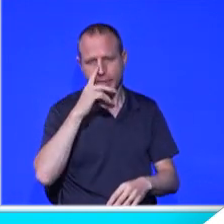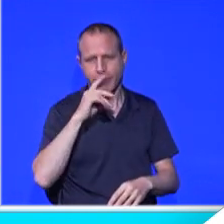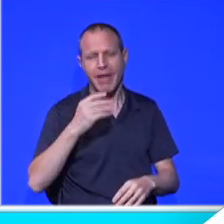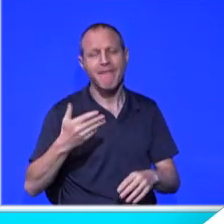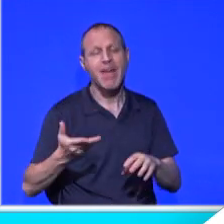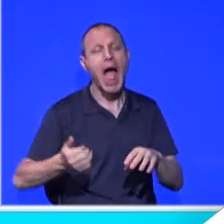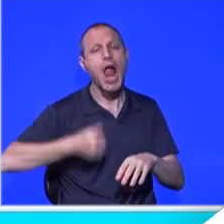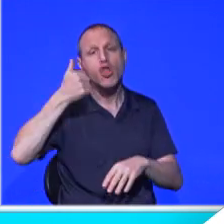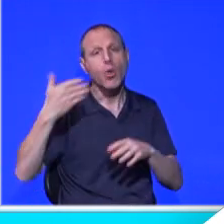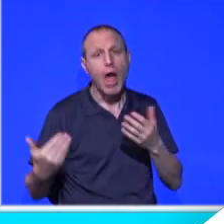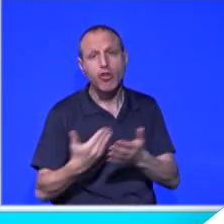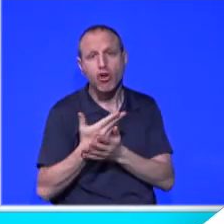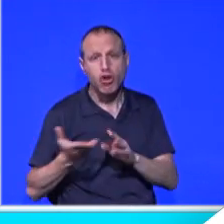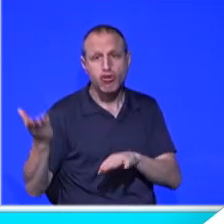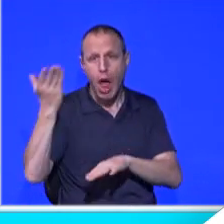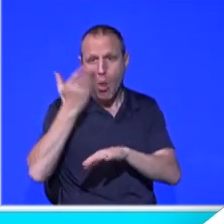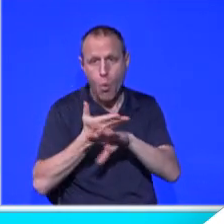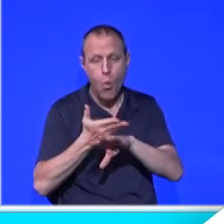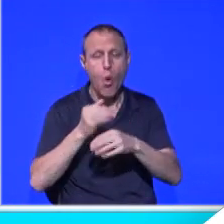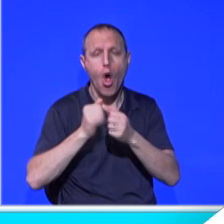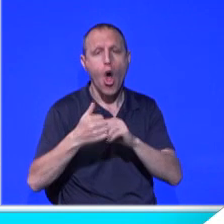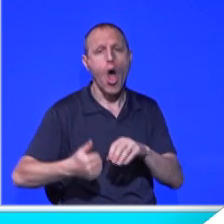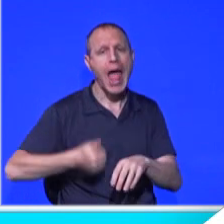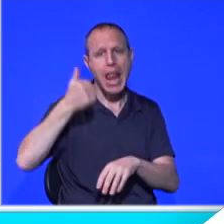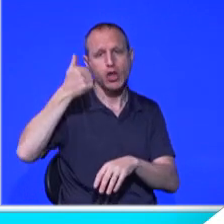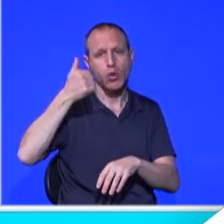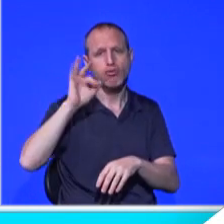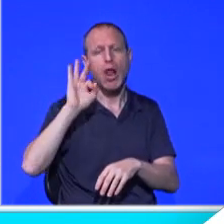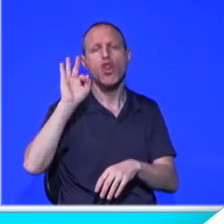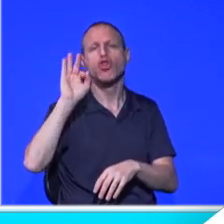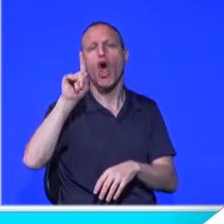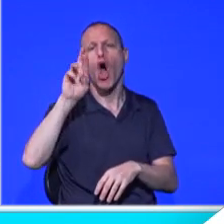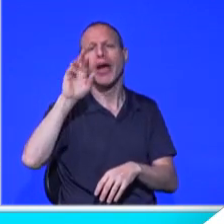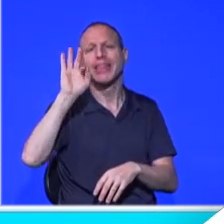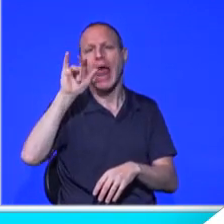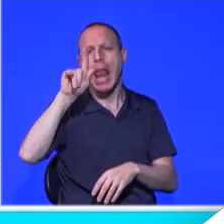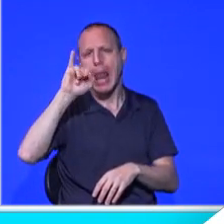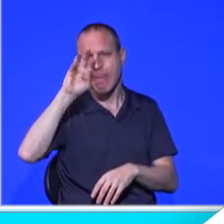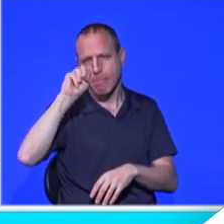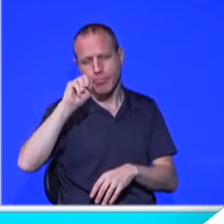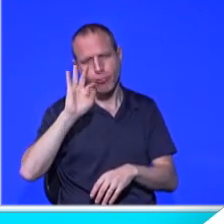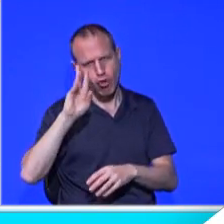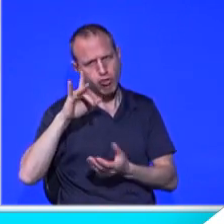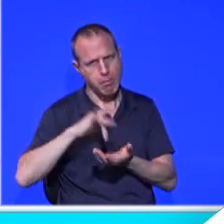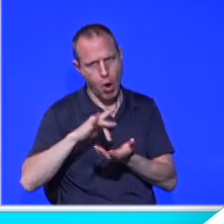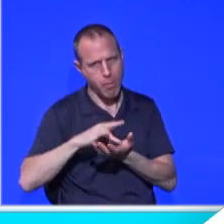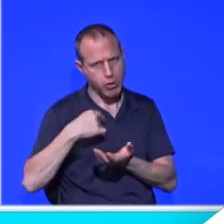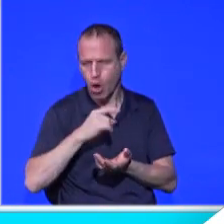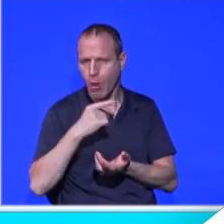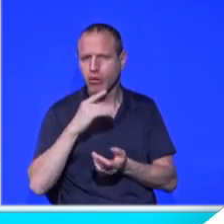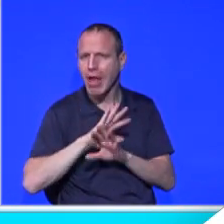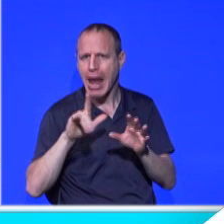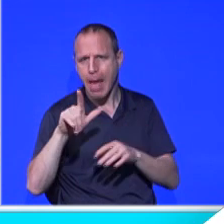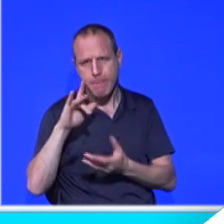והאליטות החדשות שעלו, הן או אליטות של טורטלים, שיש להם מקום. אני לא אומר שאין להם